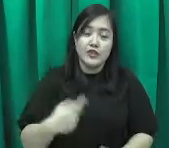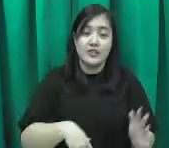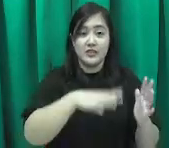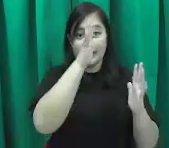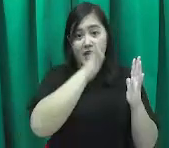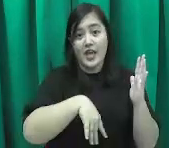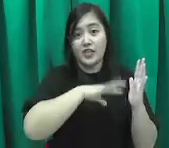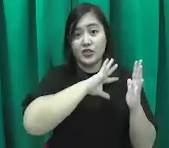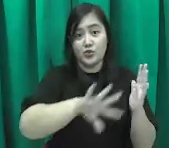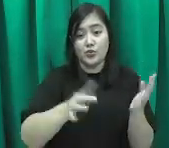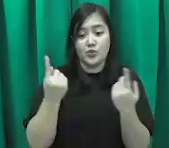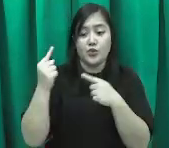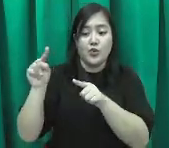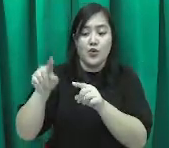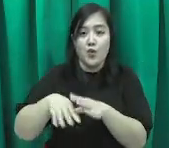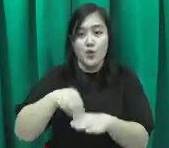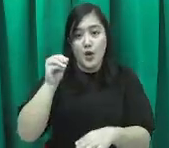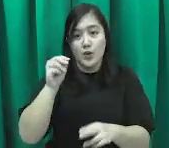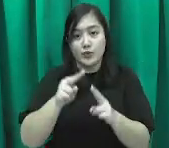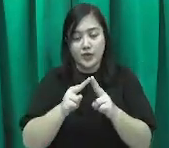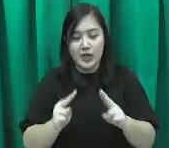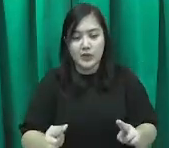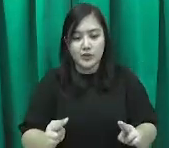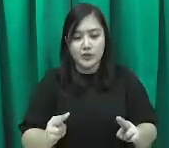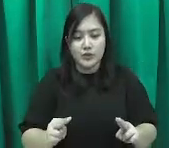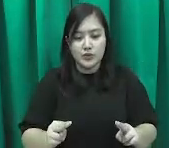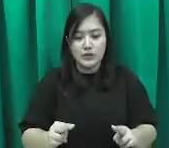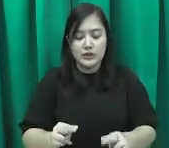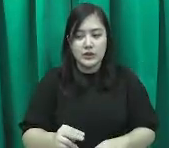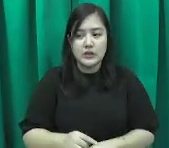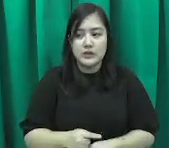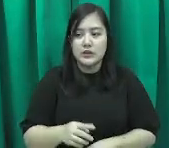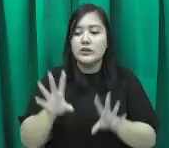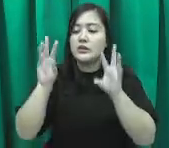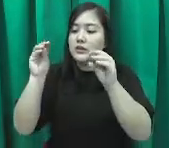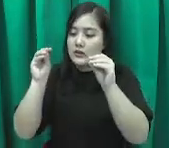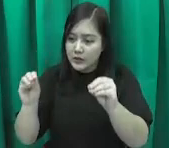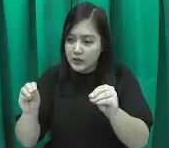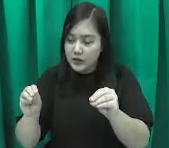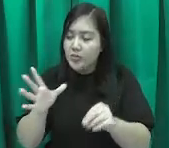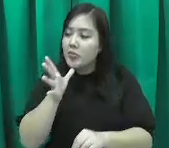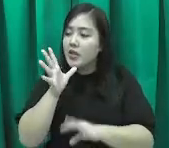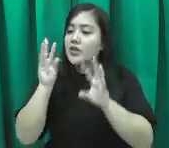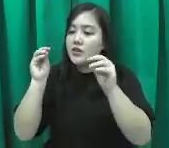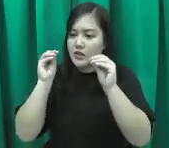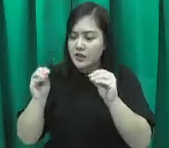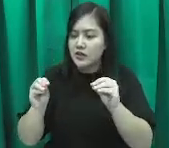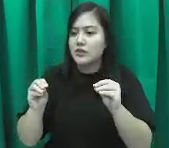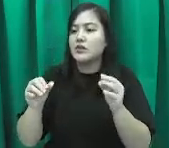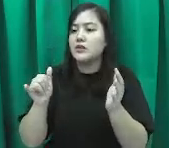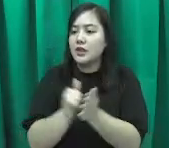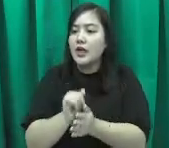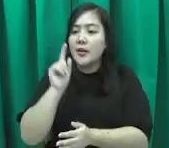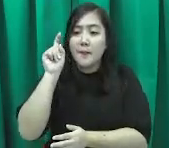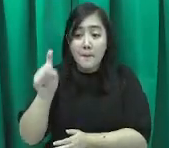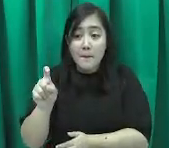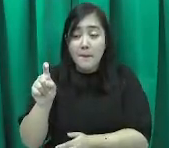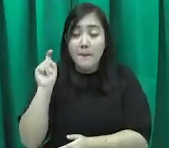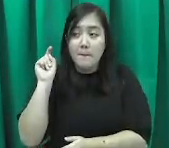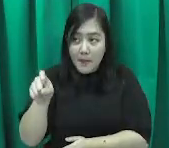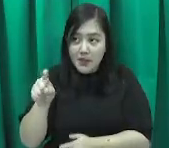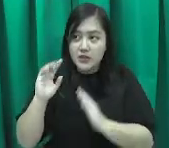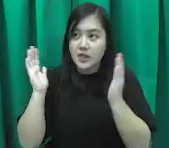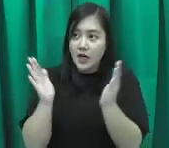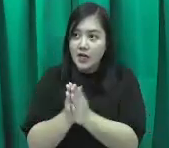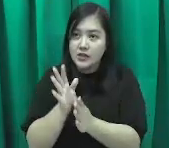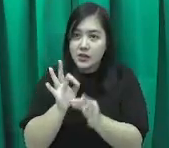ang presensya mo nandoon pa rin. Yeah, bakit? Yes, bakit nandoon pa rin? Kasi tinuturo ng nanay. Yeah. Kaya malaking part, yung role ng nanay doon sa